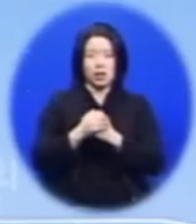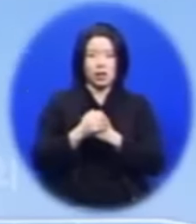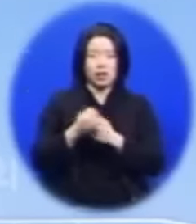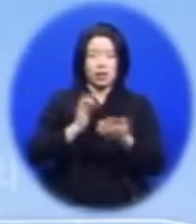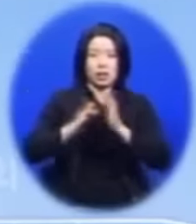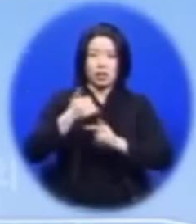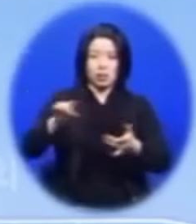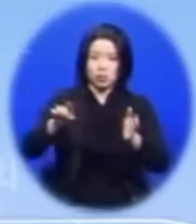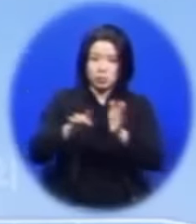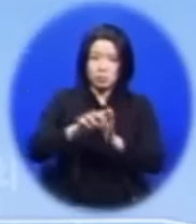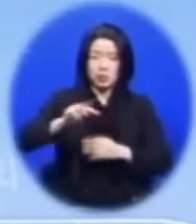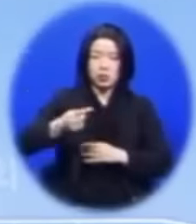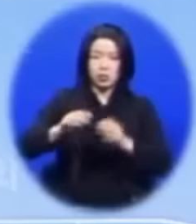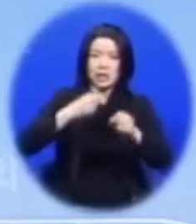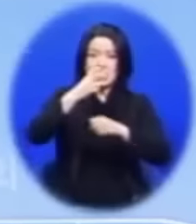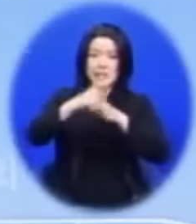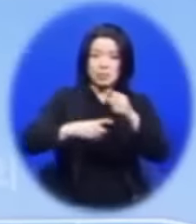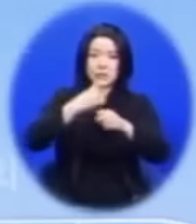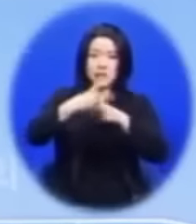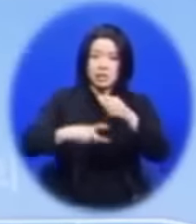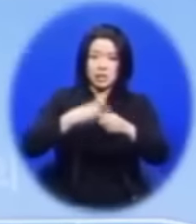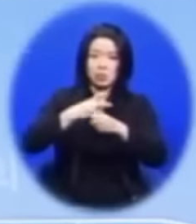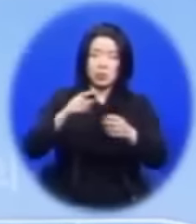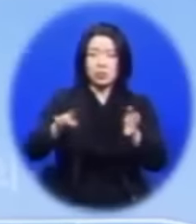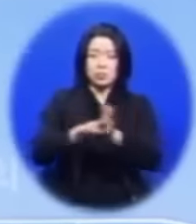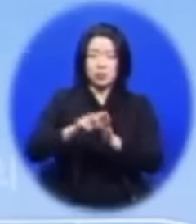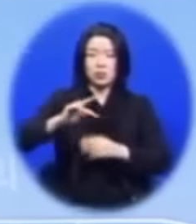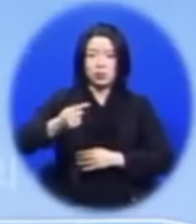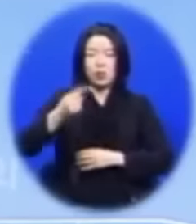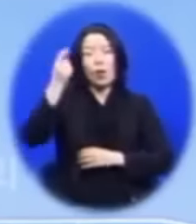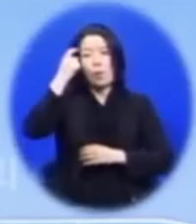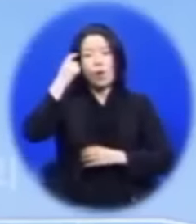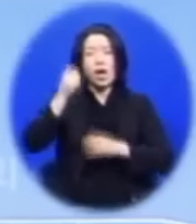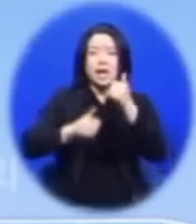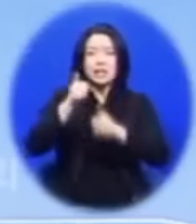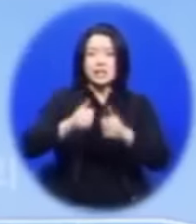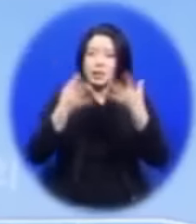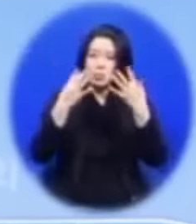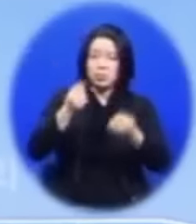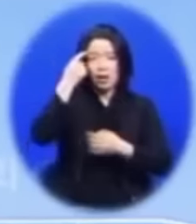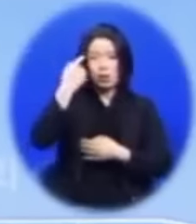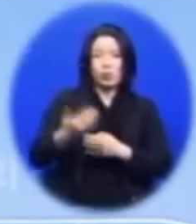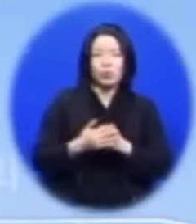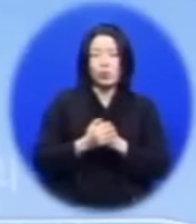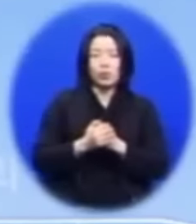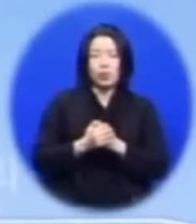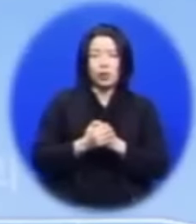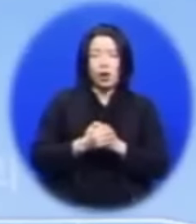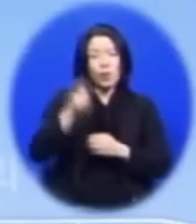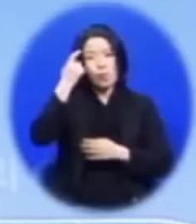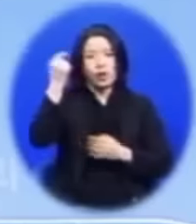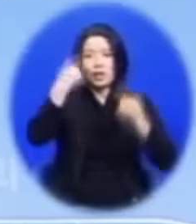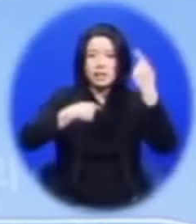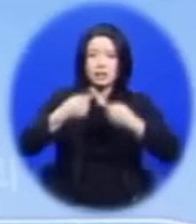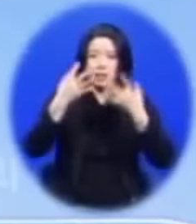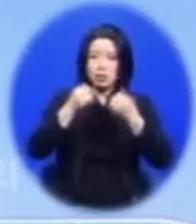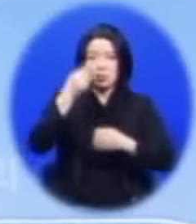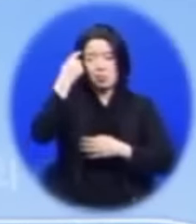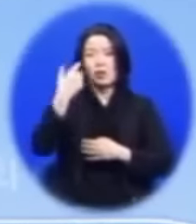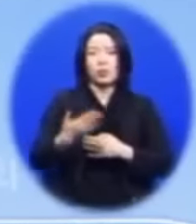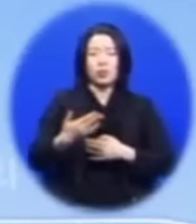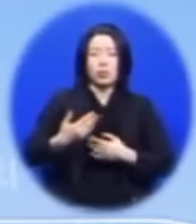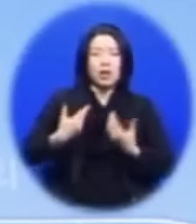믿어도 10년을 믿고 20년을 믿어도 왜 이렇게 시험은 많으며 왜 이렇게 상처는 많으며 왜 이렇게